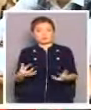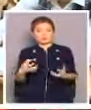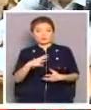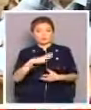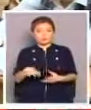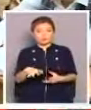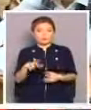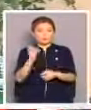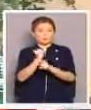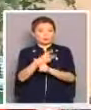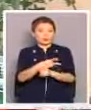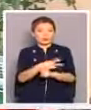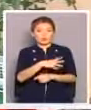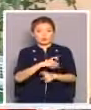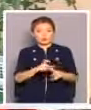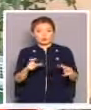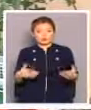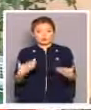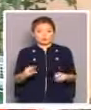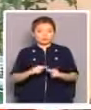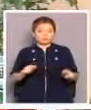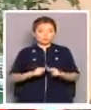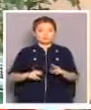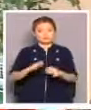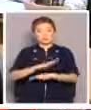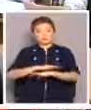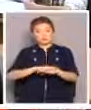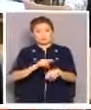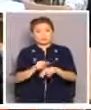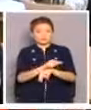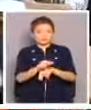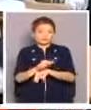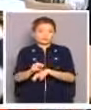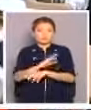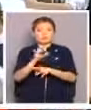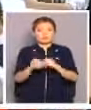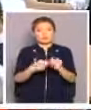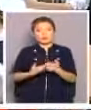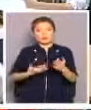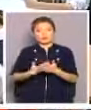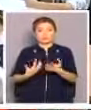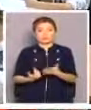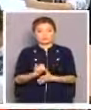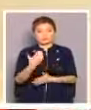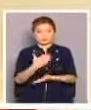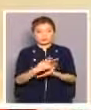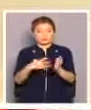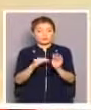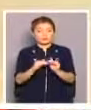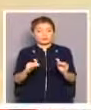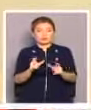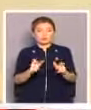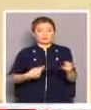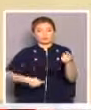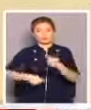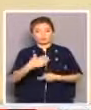үшін сабақтан шеттетілген болатын. Енді міне ұстаздар мен тәртіп сақшылардың жүргізген кешенді түсіндіру жұмыстарының нәтижесінде 9 оқушы